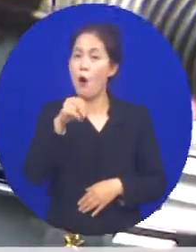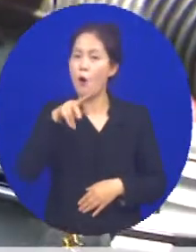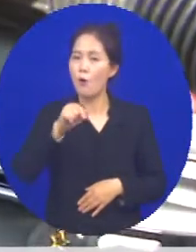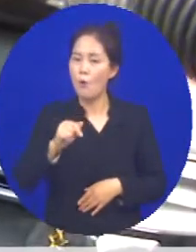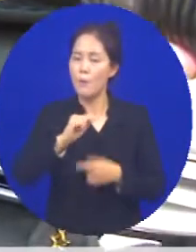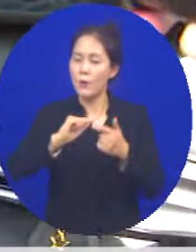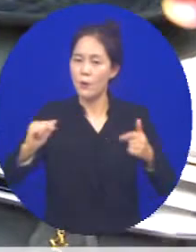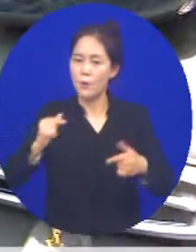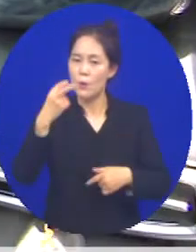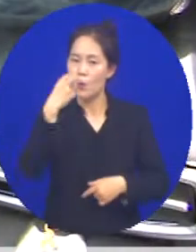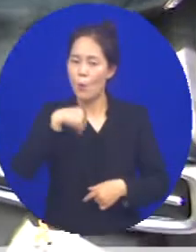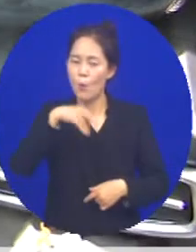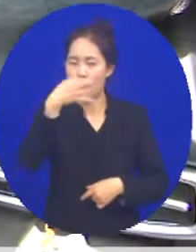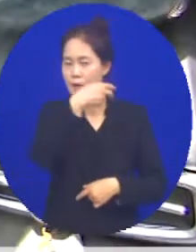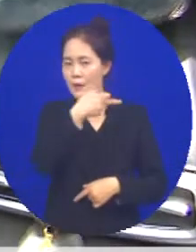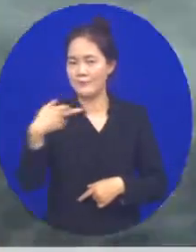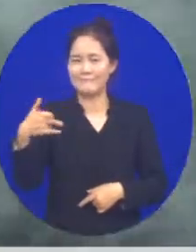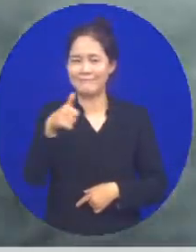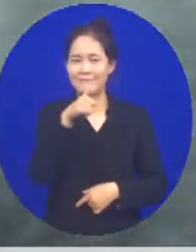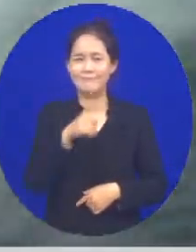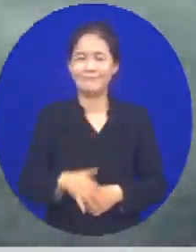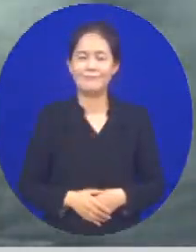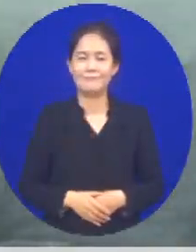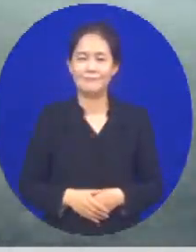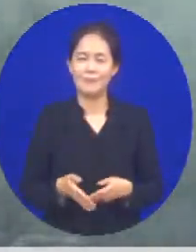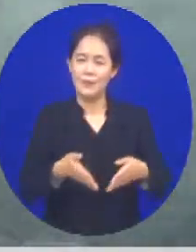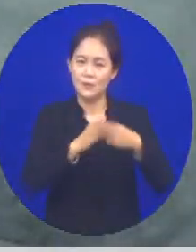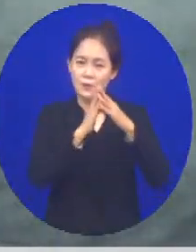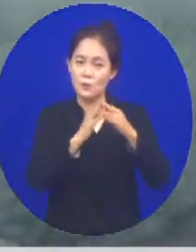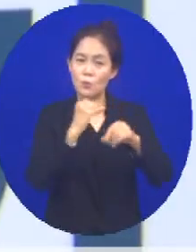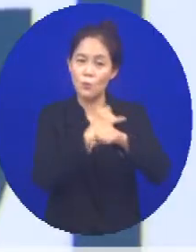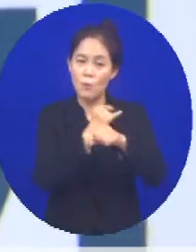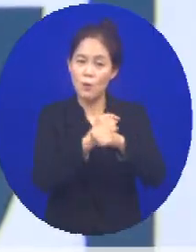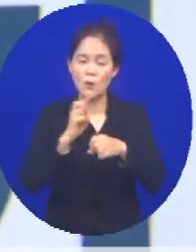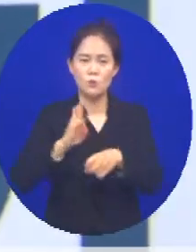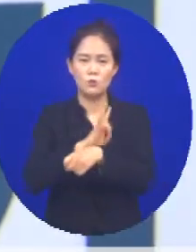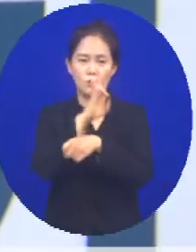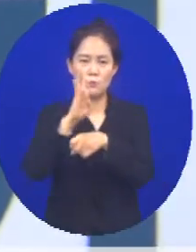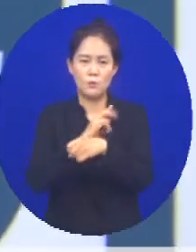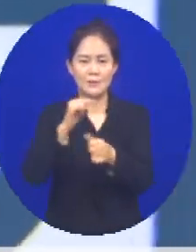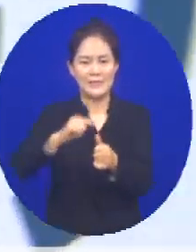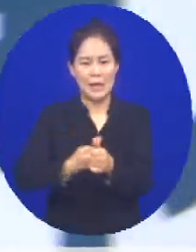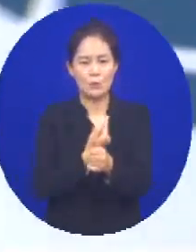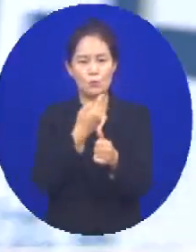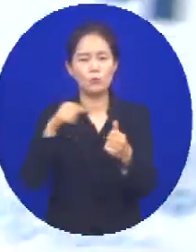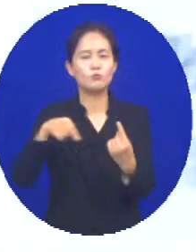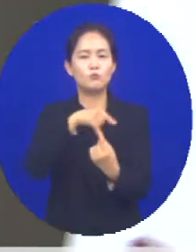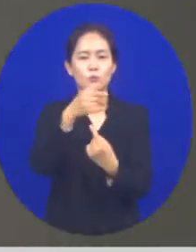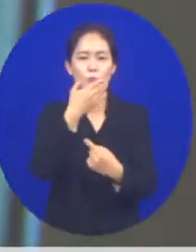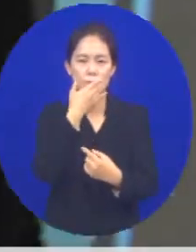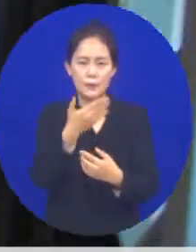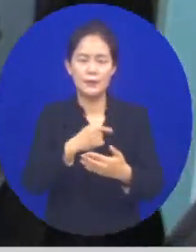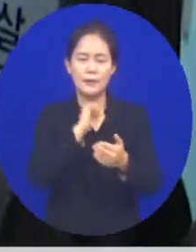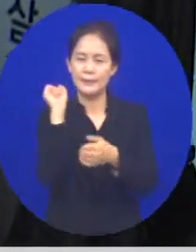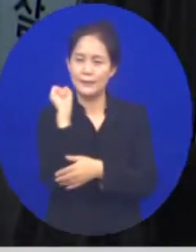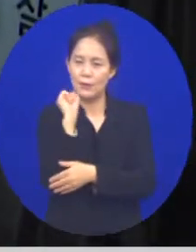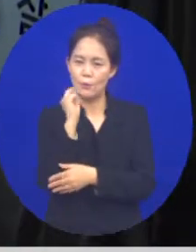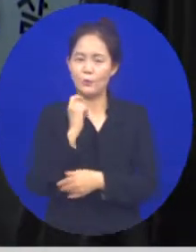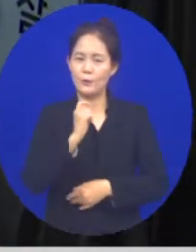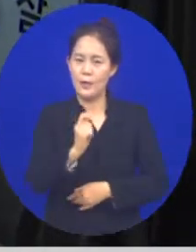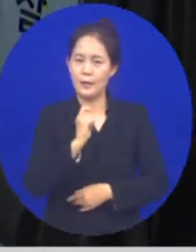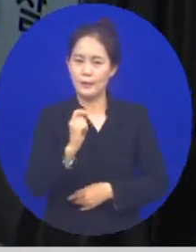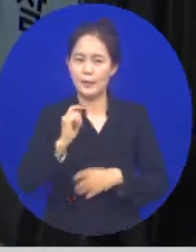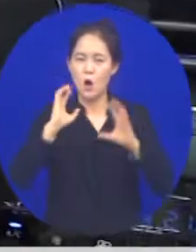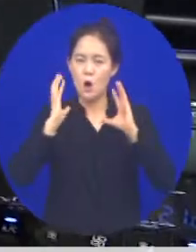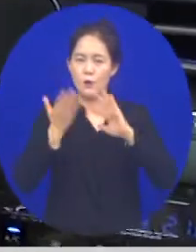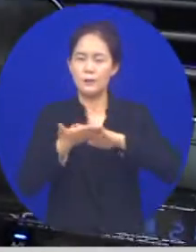에어컨필터 소동 및 탈취 효과도 있습니다 설치된 소독기 는 24시간 무인으로 운영되며 자가용 과